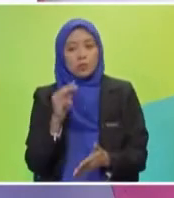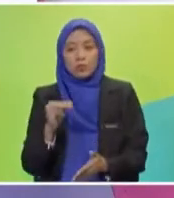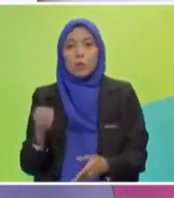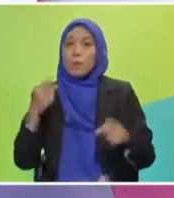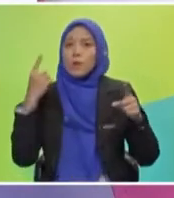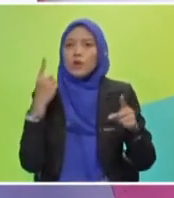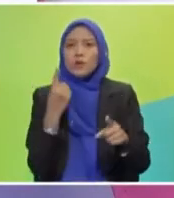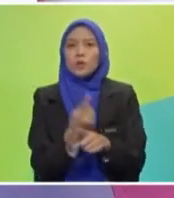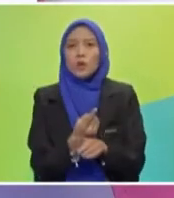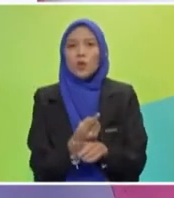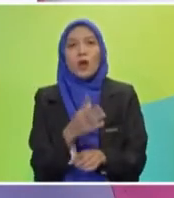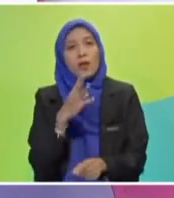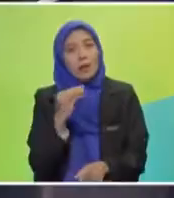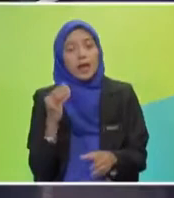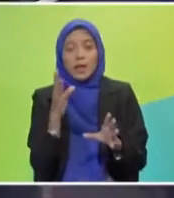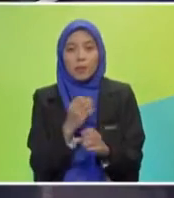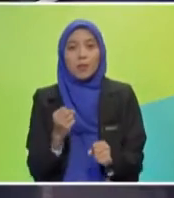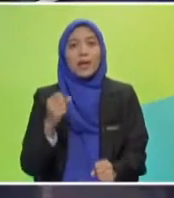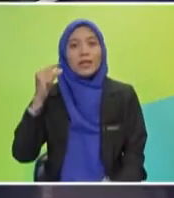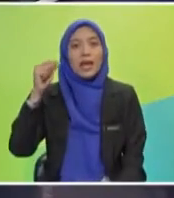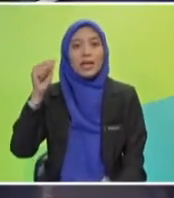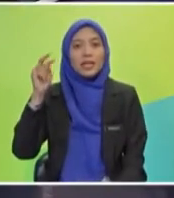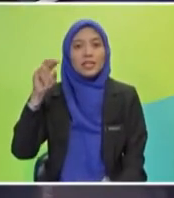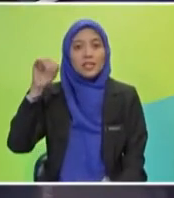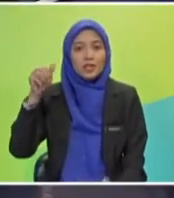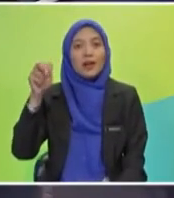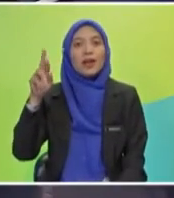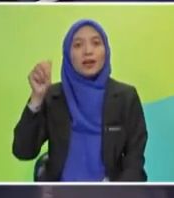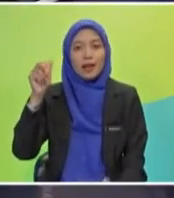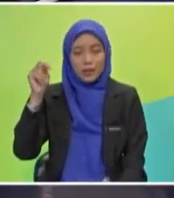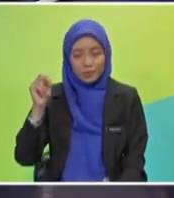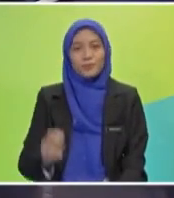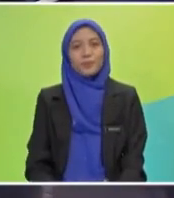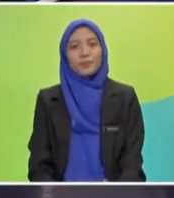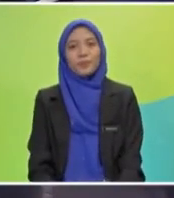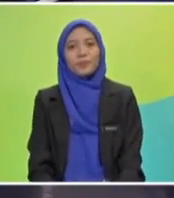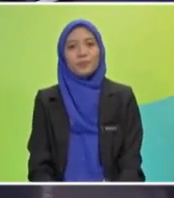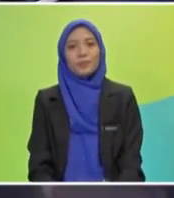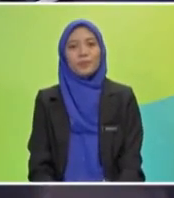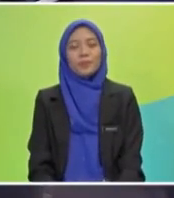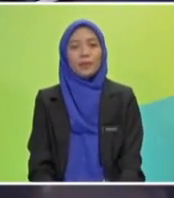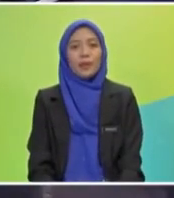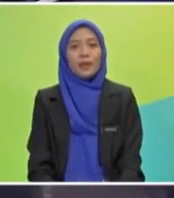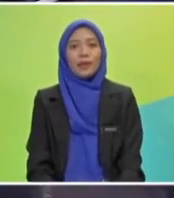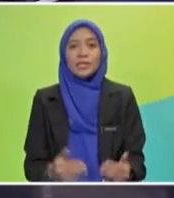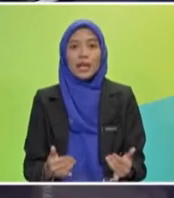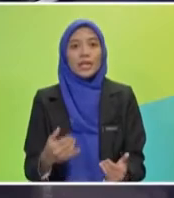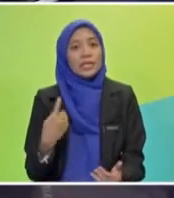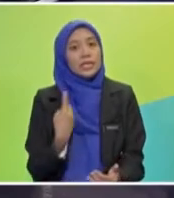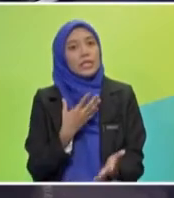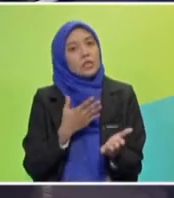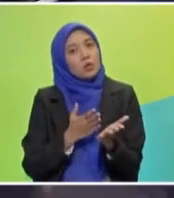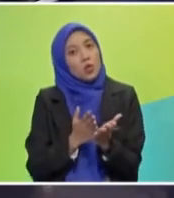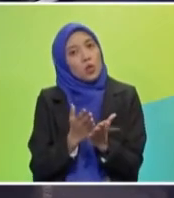banyak, cikgu, setakat ini. Okey, Kak Nisa. Kita nak teruskan dengan tering. Ada